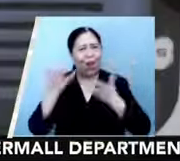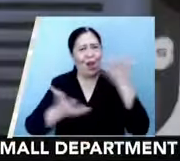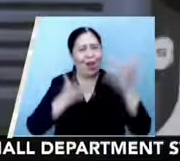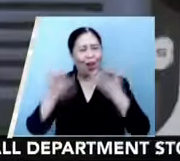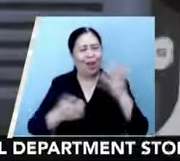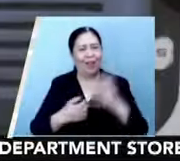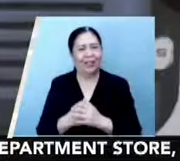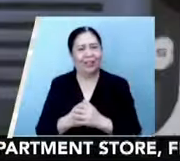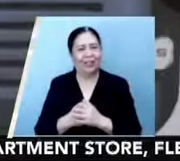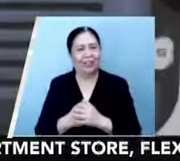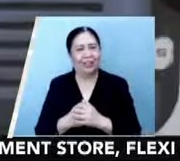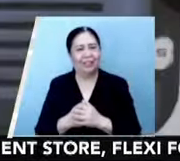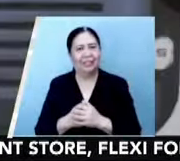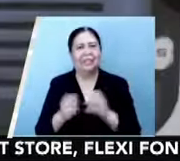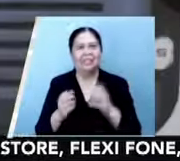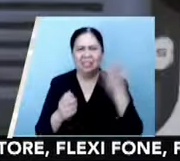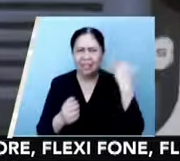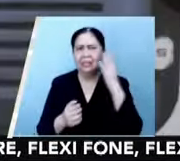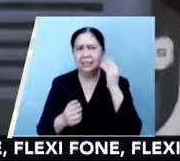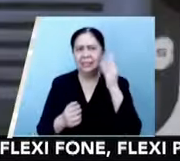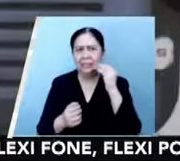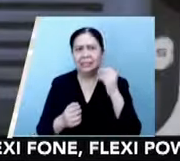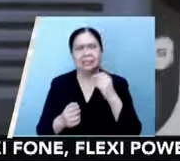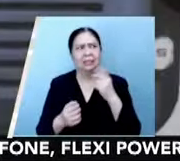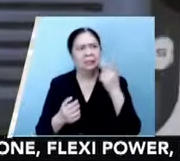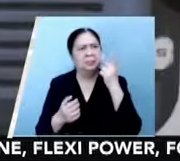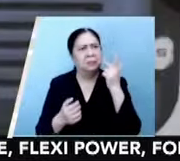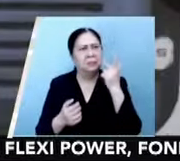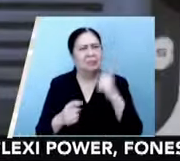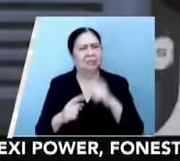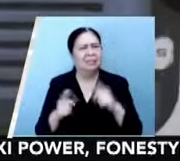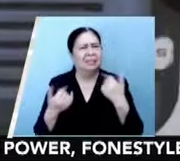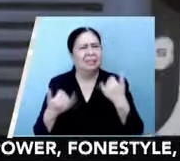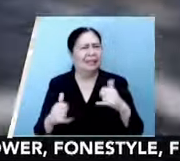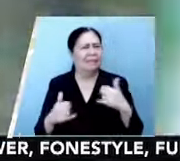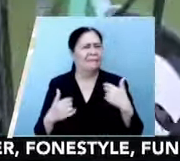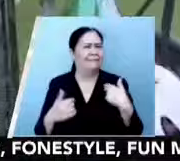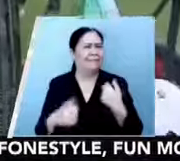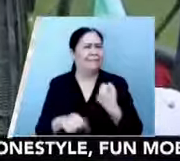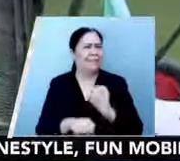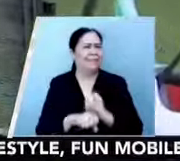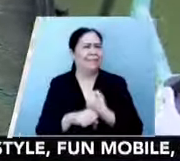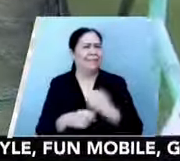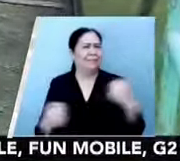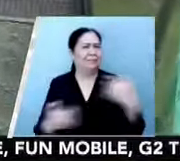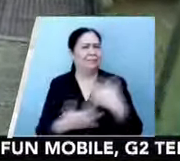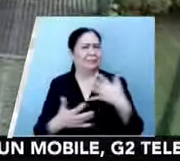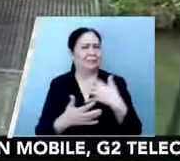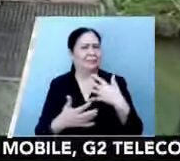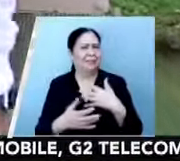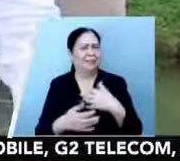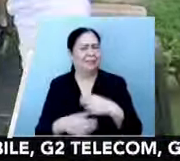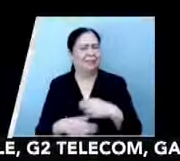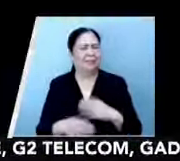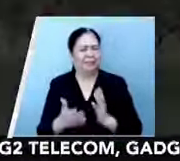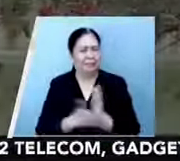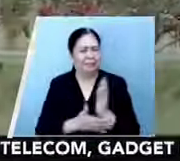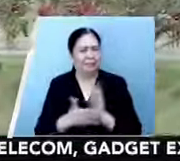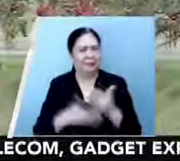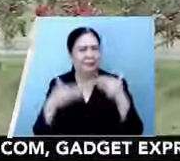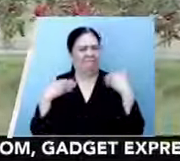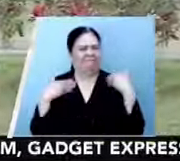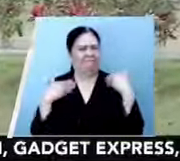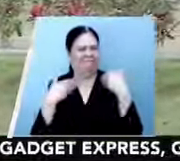Kahit marami na tayo sinubukan, hindi pa rin naaalis yung fear of heights natin. No more waiting game. Itodo na natin